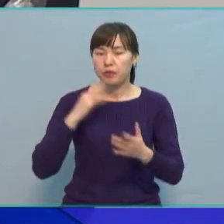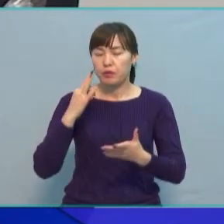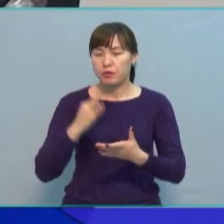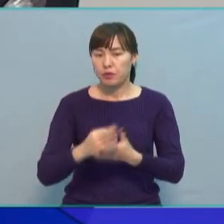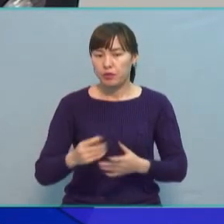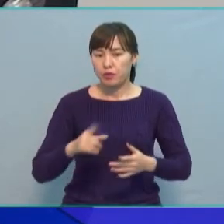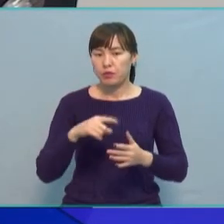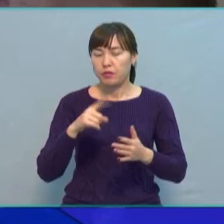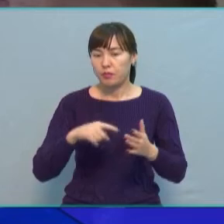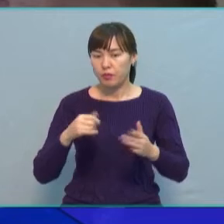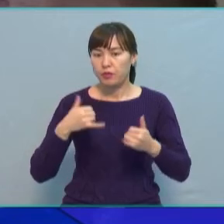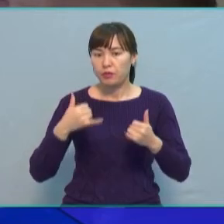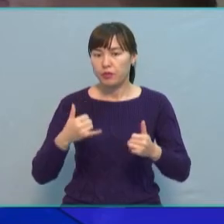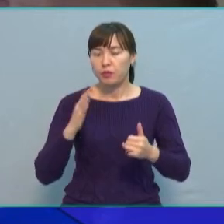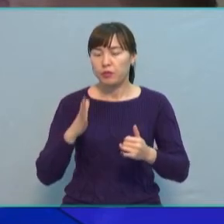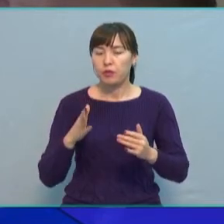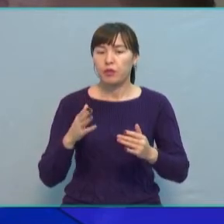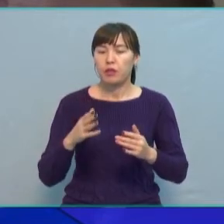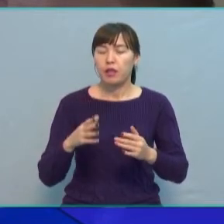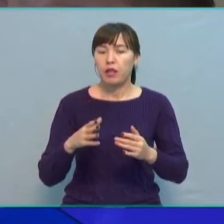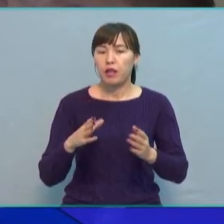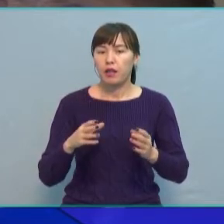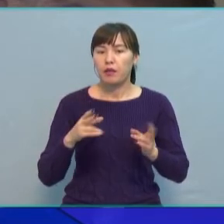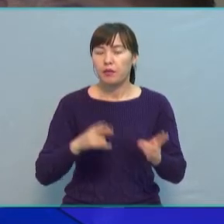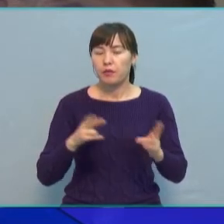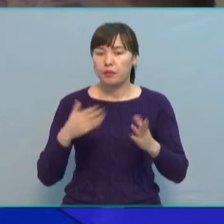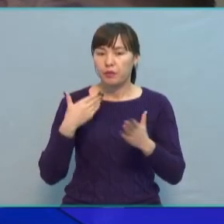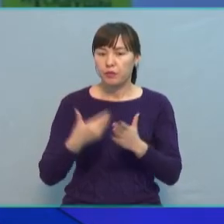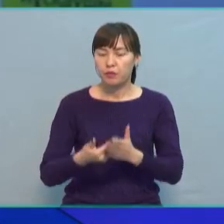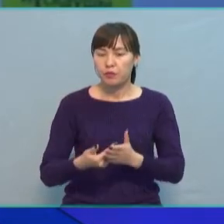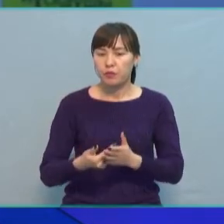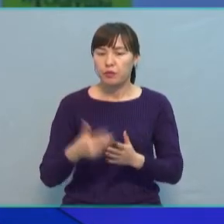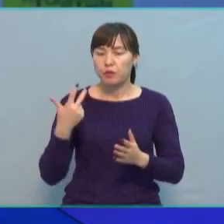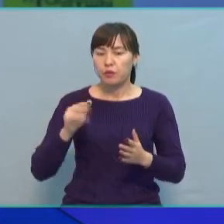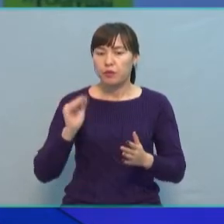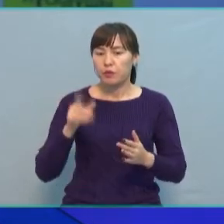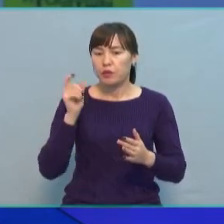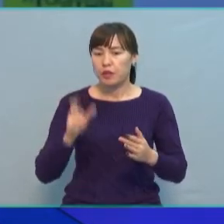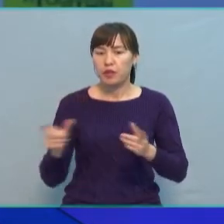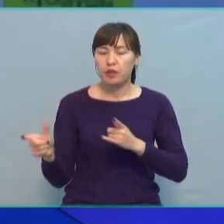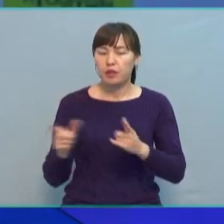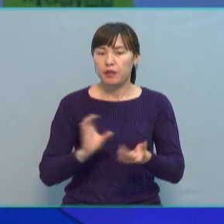беріп, белгі соғу мүмкіндігі ұсынылады. Ал деректерді аралап сұрау жүргізу үшін 30,000 маман